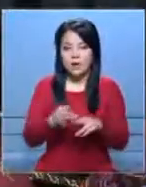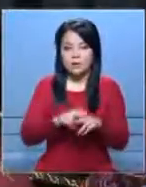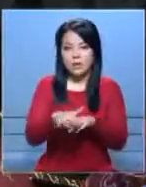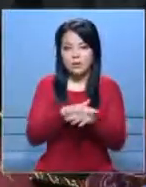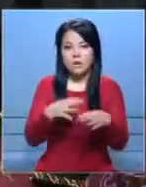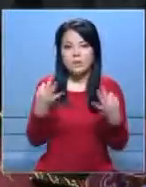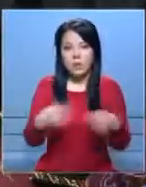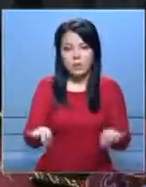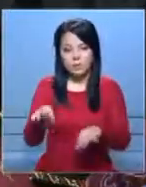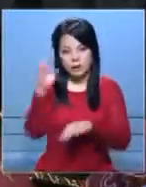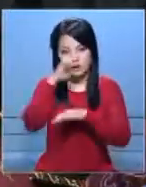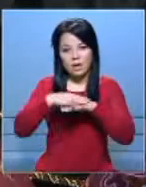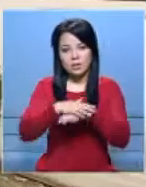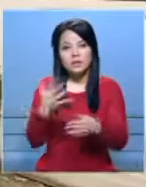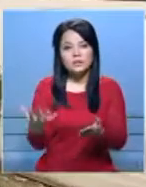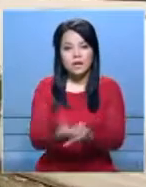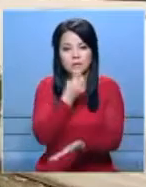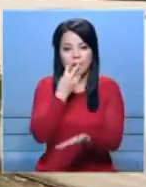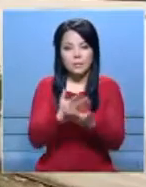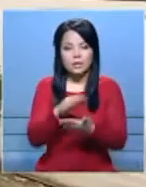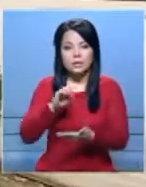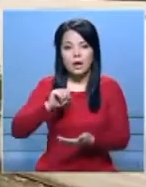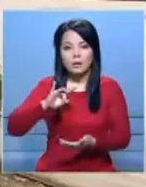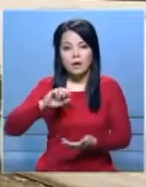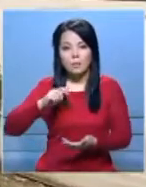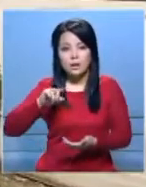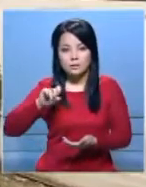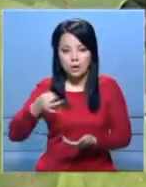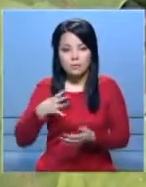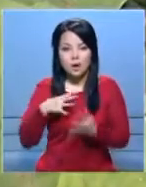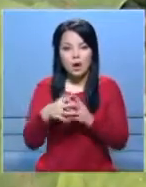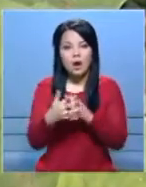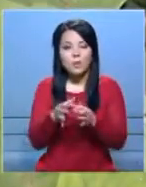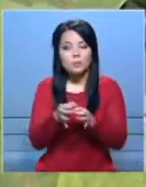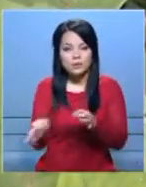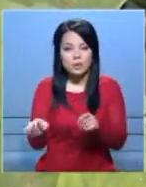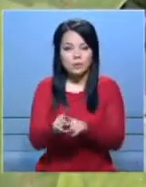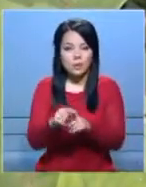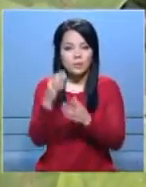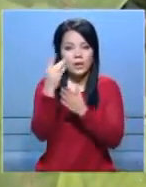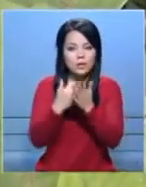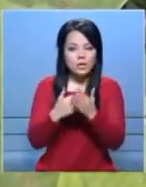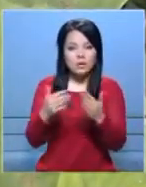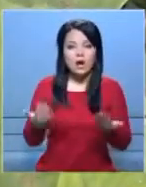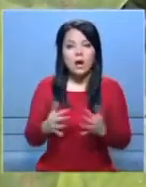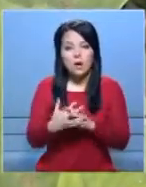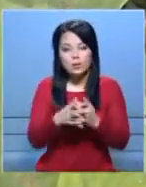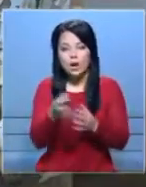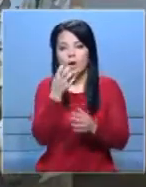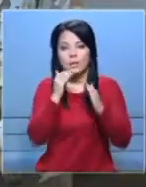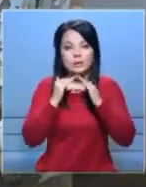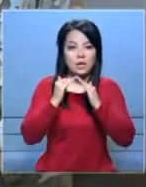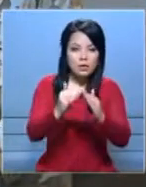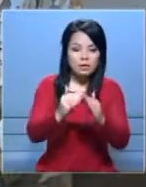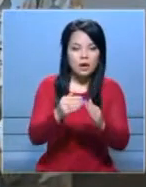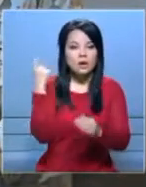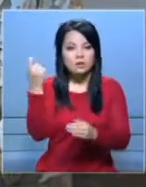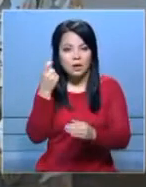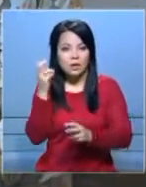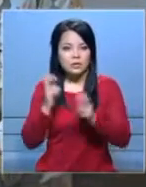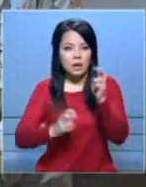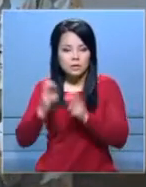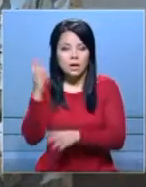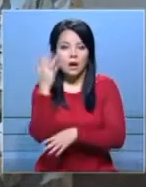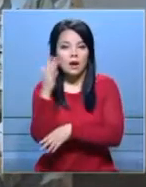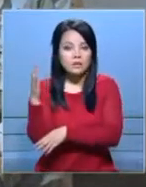тәуелсіз елдің жетістігі, дейді. Жалпы Тарбағатай ауданында осы бағдарлама бойынша ауылдарда жылыжай, наубайхана, ағаш